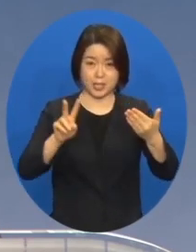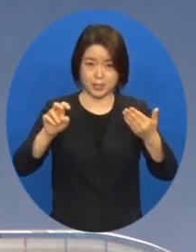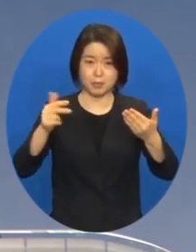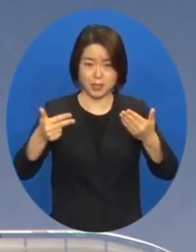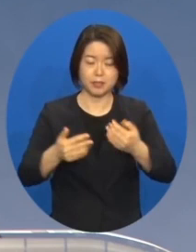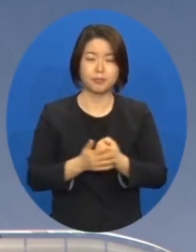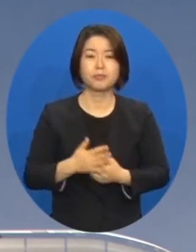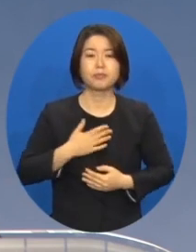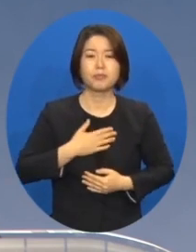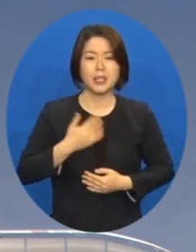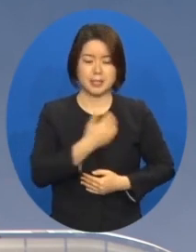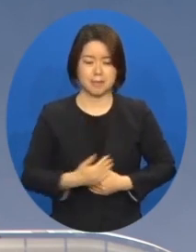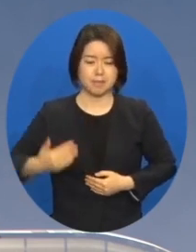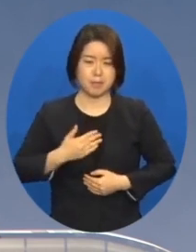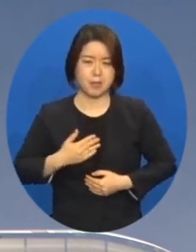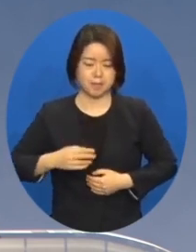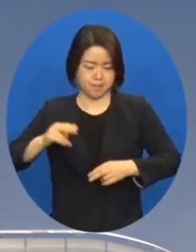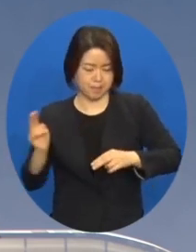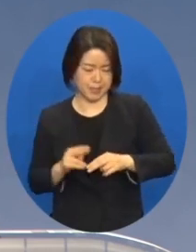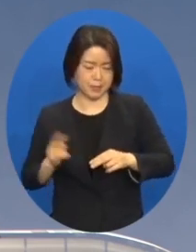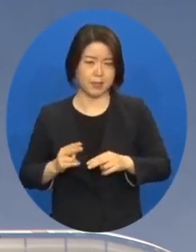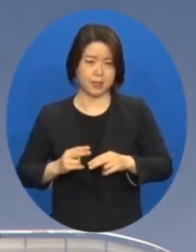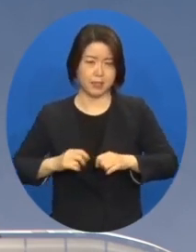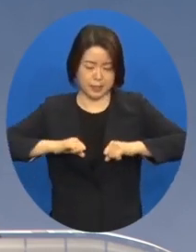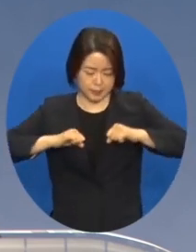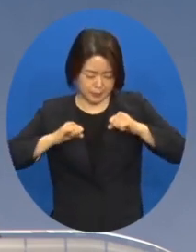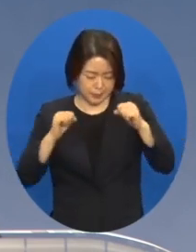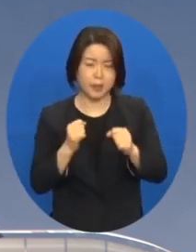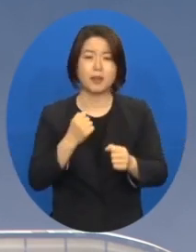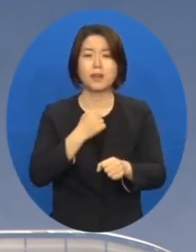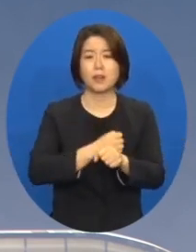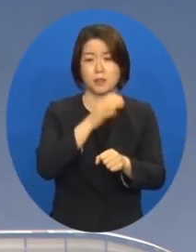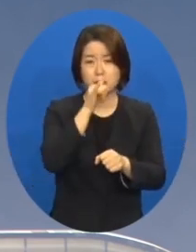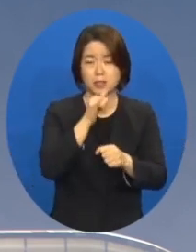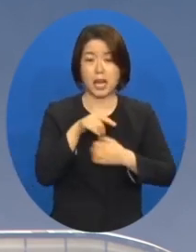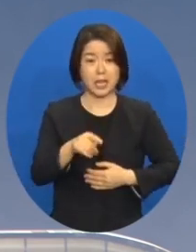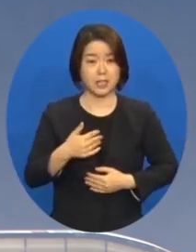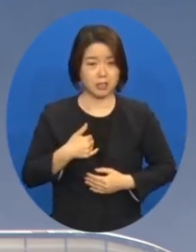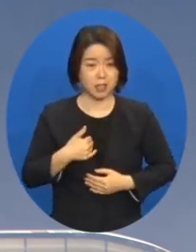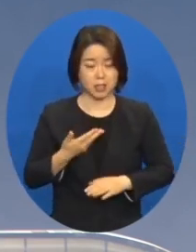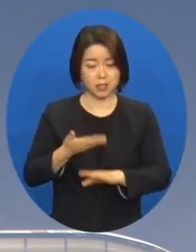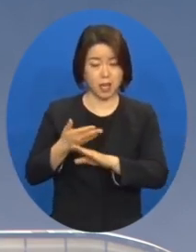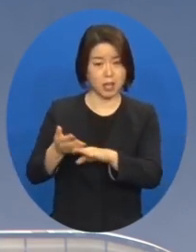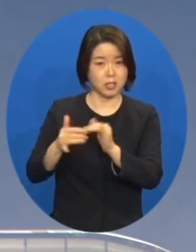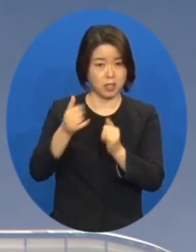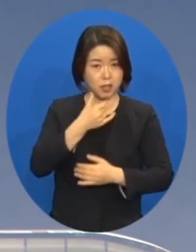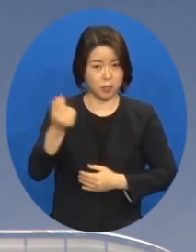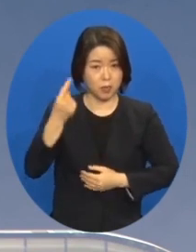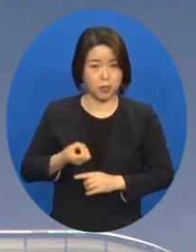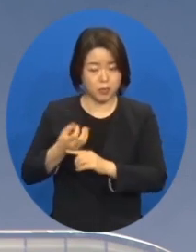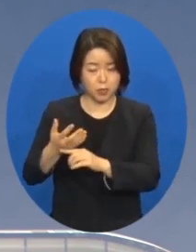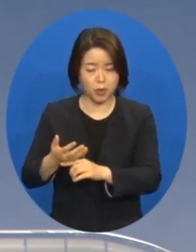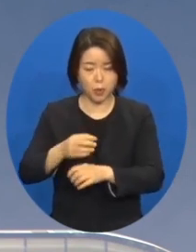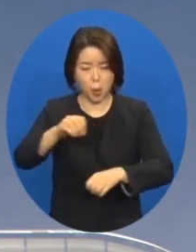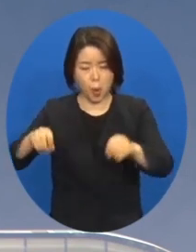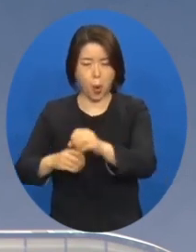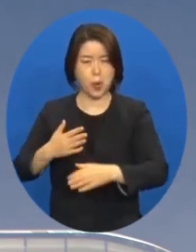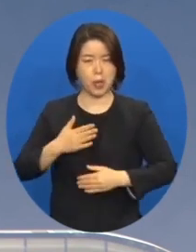내 몸을 쳐서 굴복시킵니다. 그것은 내가 남에게 복음을 전하고 나서 도리어 나